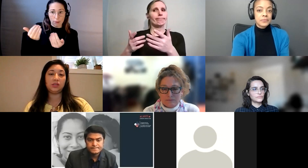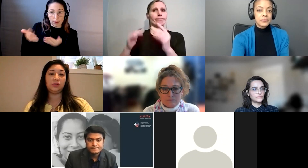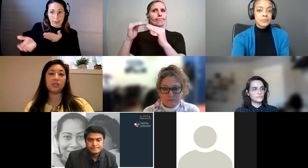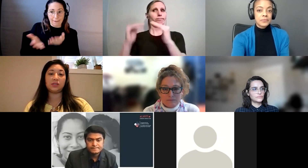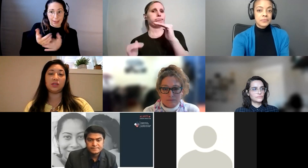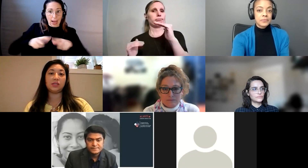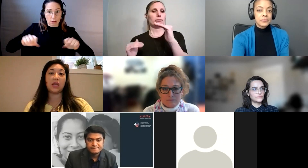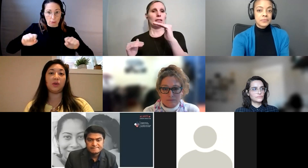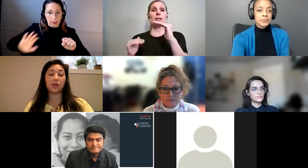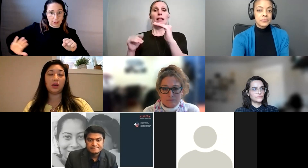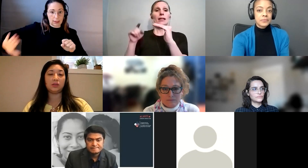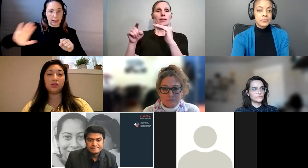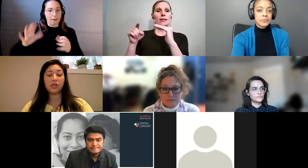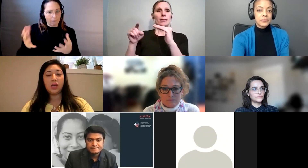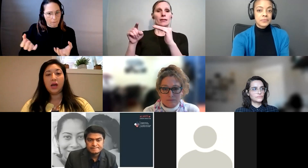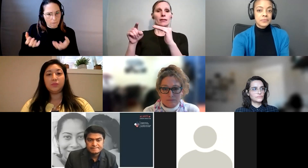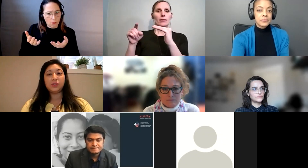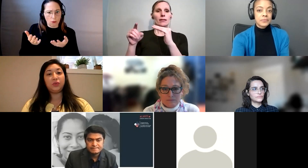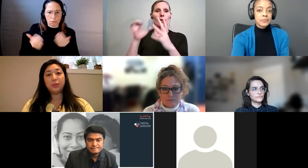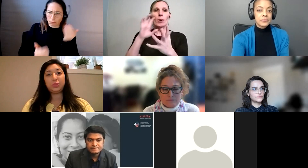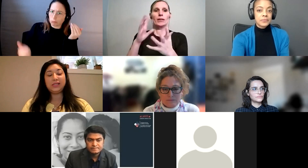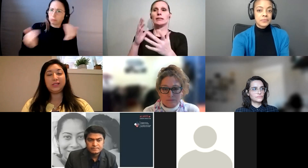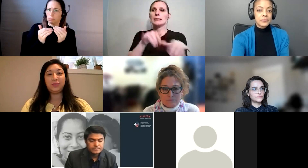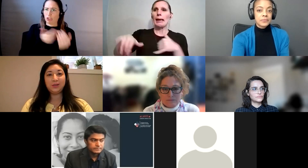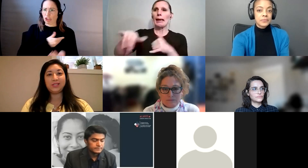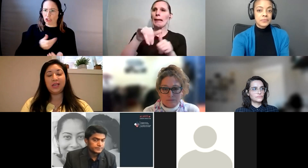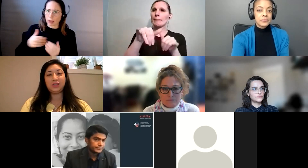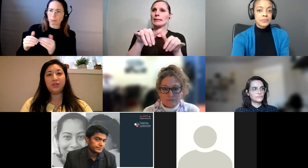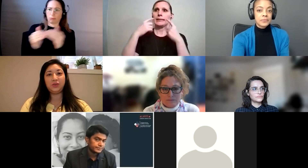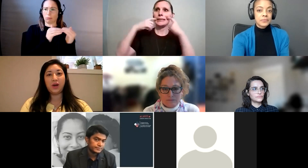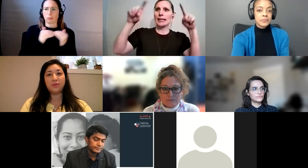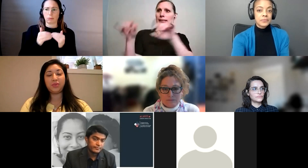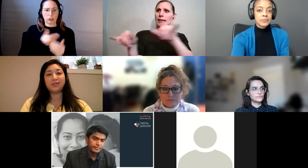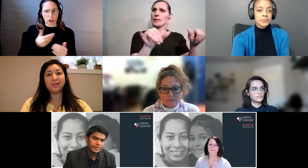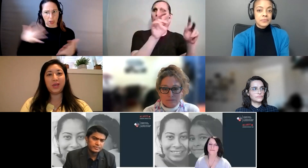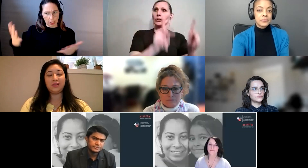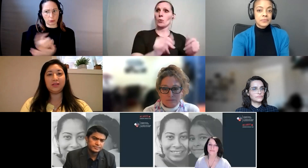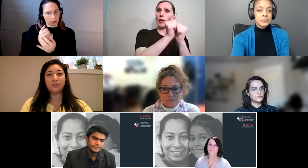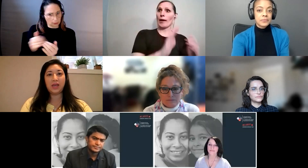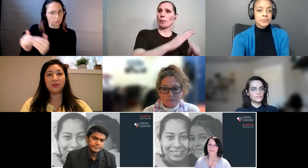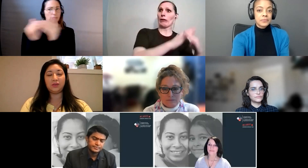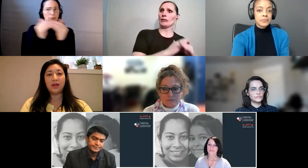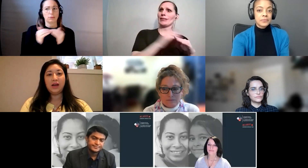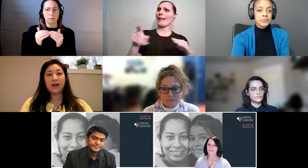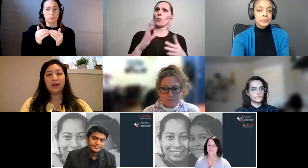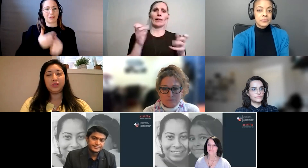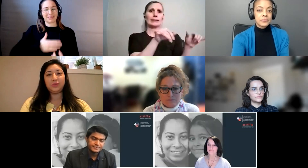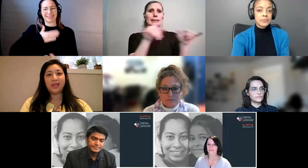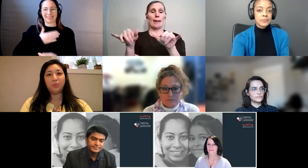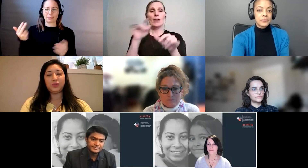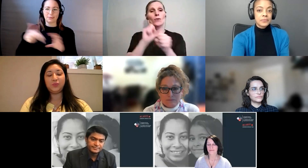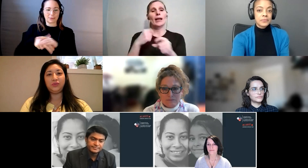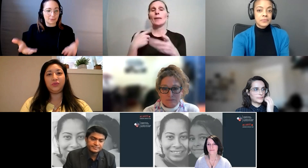on veut leur donner les mêmes opportunités pour avoir la même chance de succès. Donc, je suis très heureuse d'être ici aujourd'hui et de